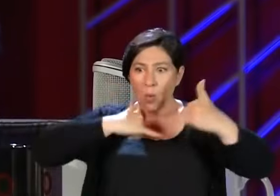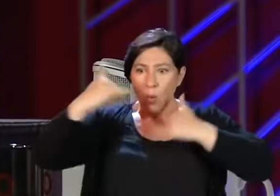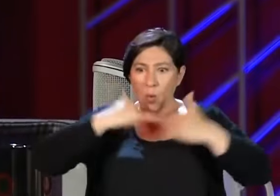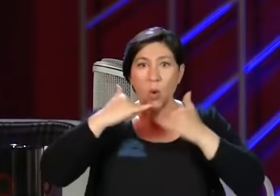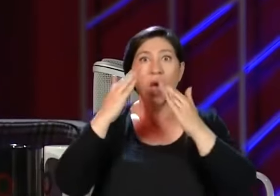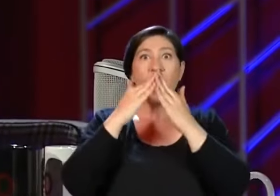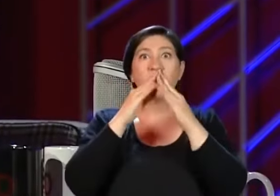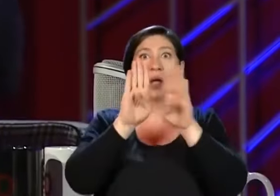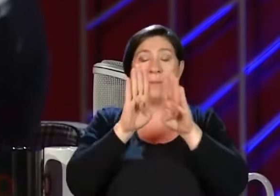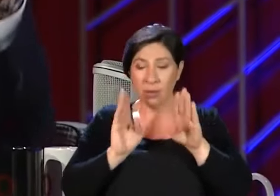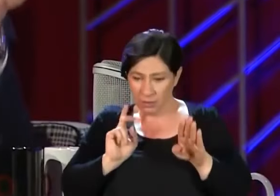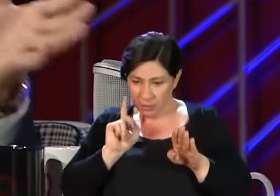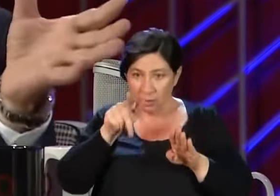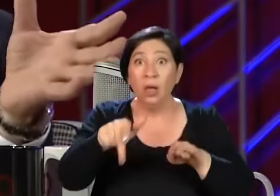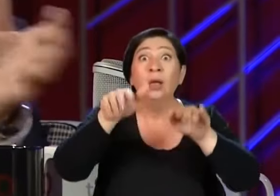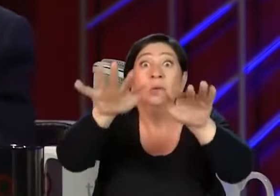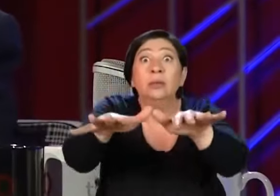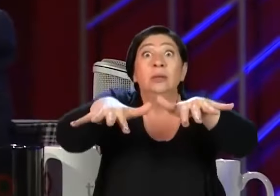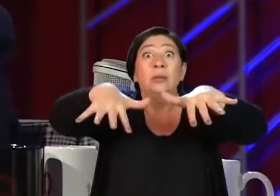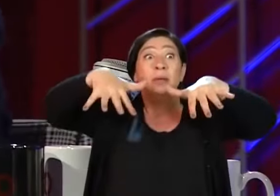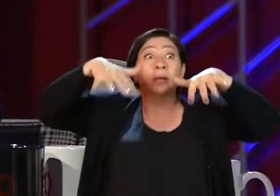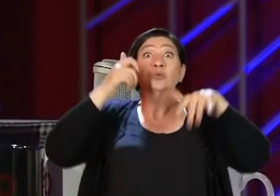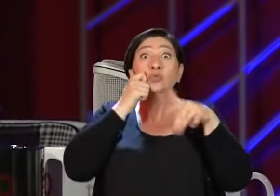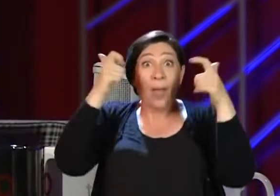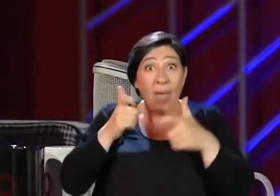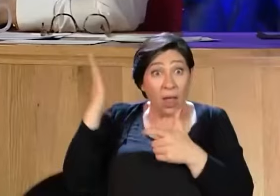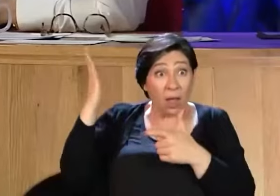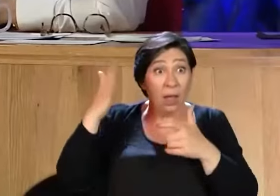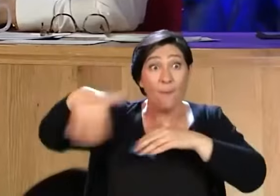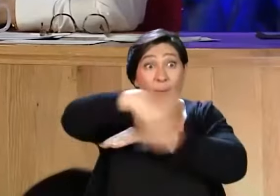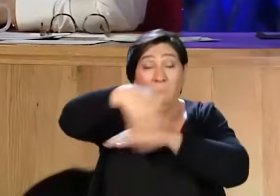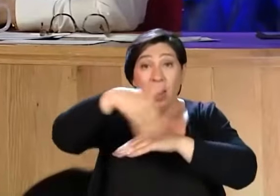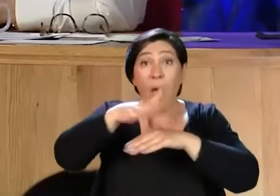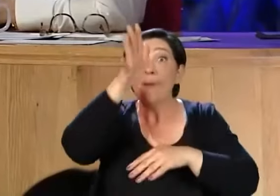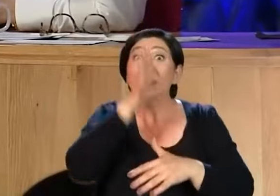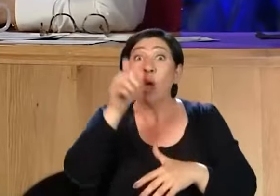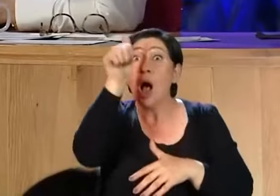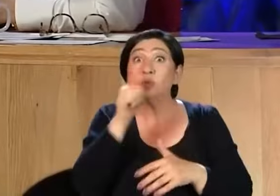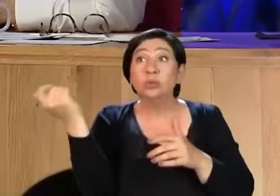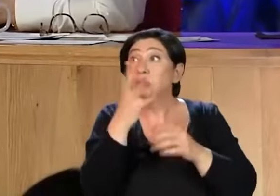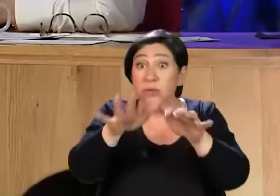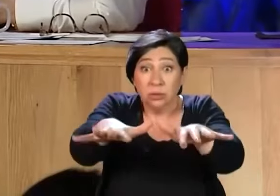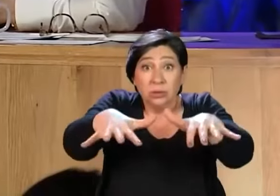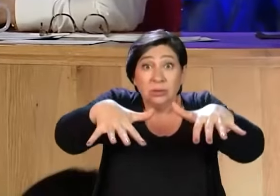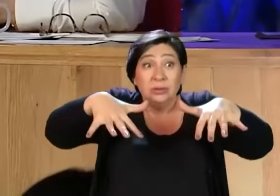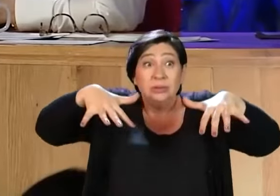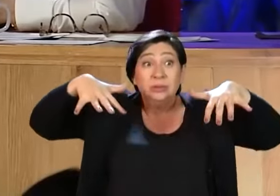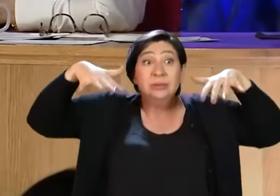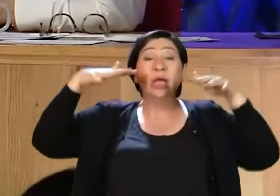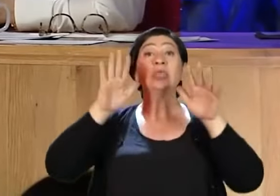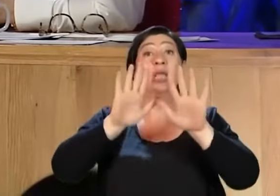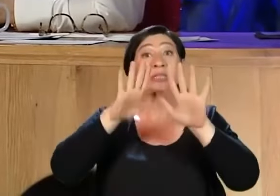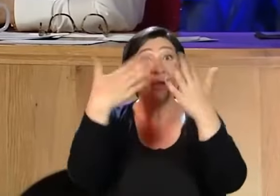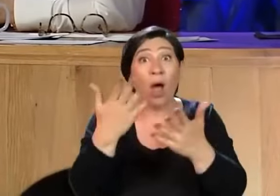evin kapısına çıktım, oraya bir sürü mahallenin, Sultanbeyli'de bir mahallede 500-600 kişi birikmişti. Destek olan